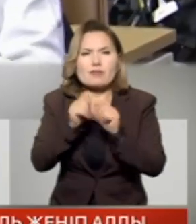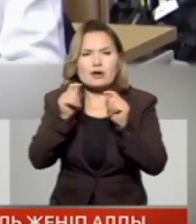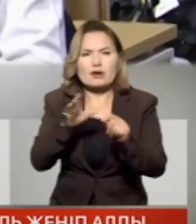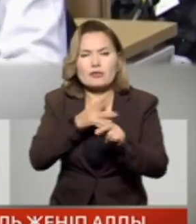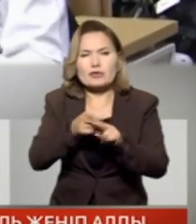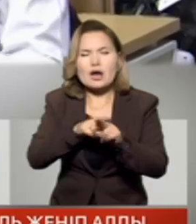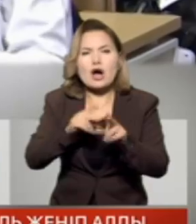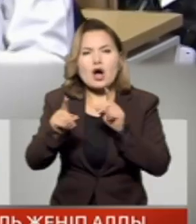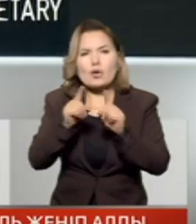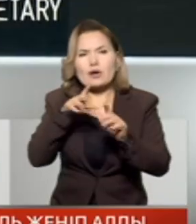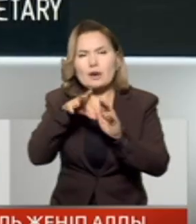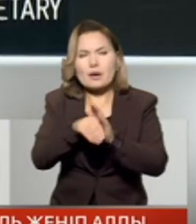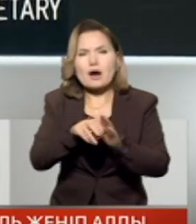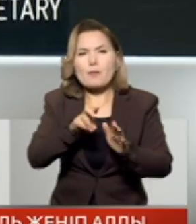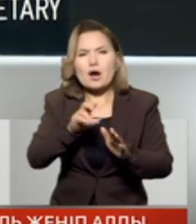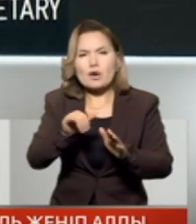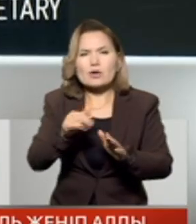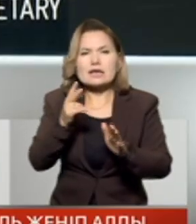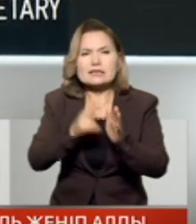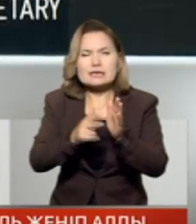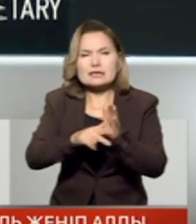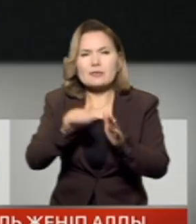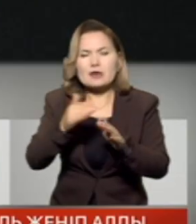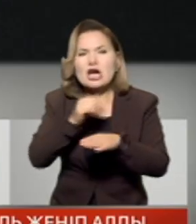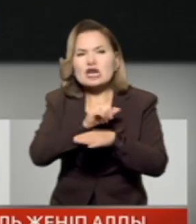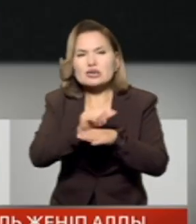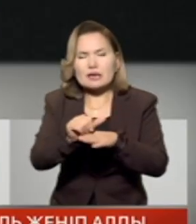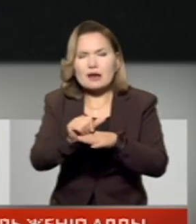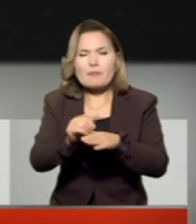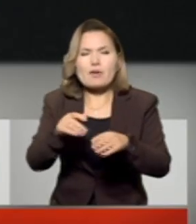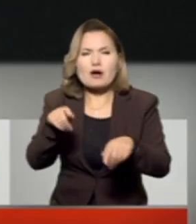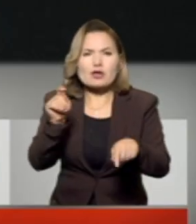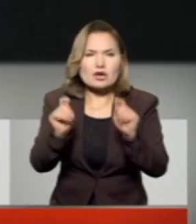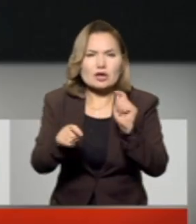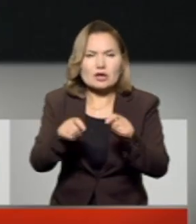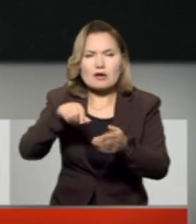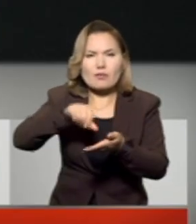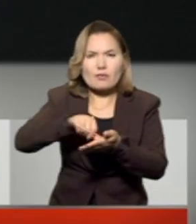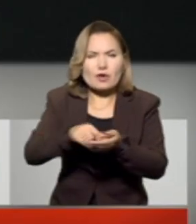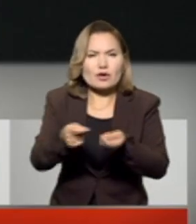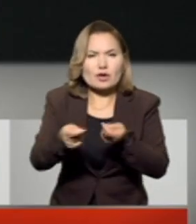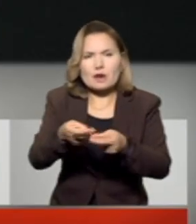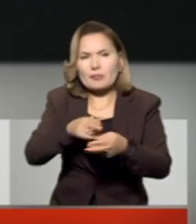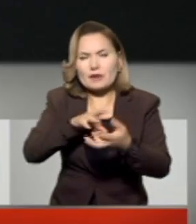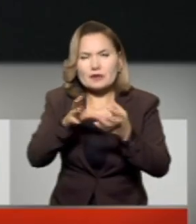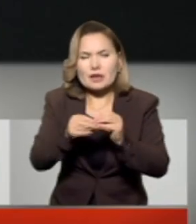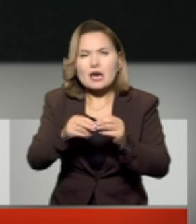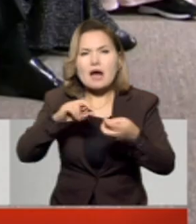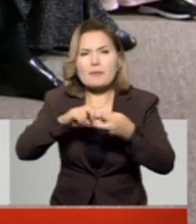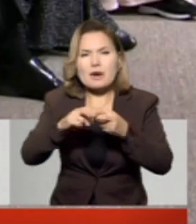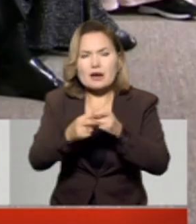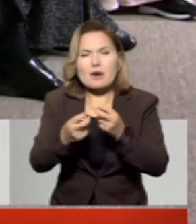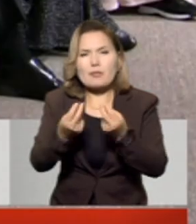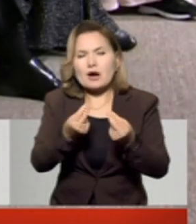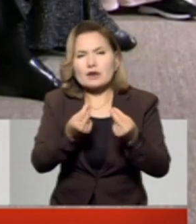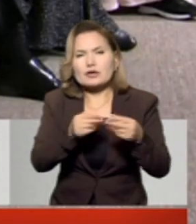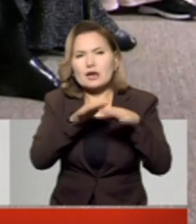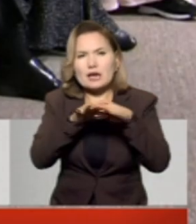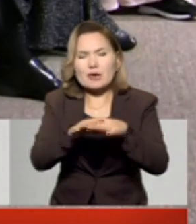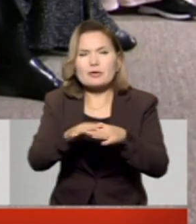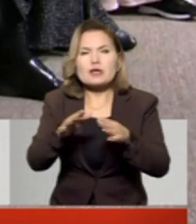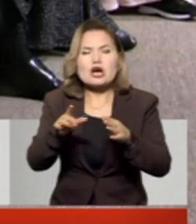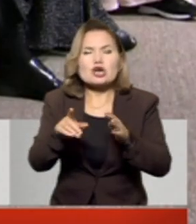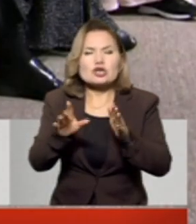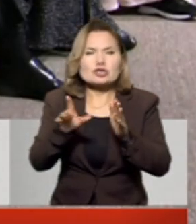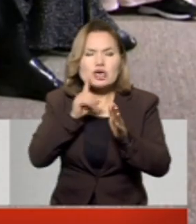отыр. Форум барысында Бакуге 80 мыңдай шетелдік мейман баруы мүмкін. Саммитте қаржыландыру мәселесімен бірге жасыл